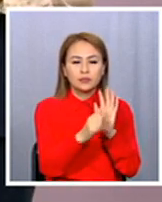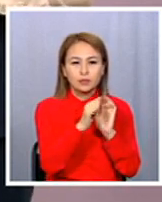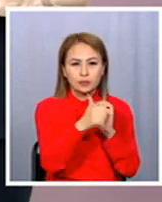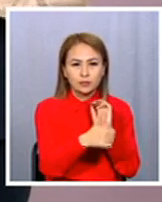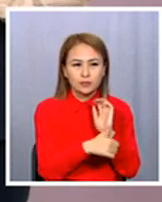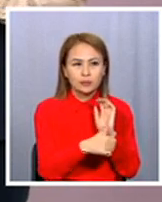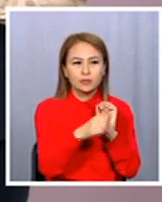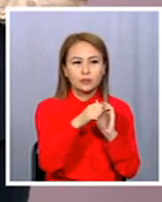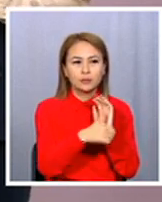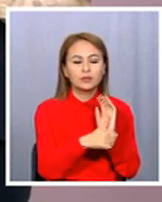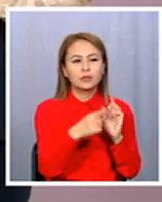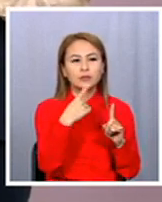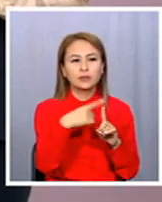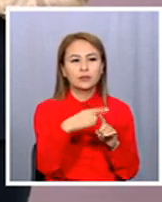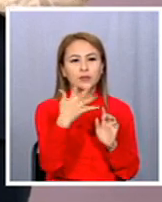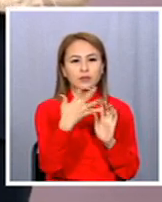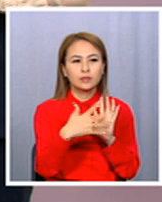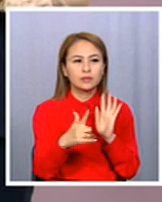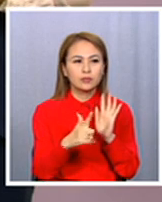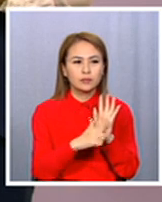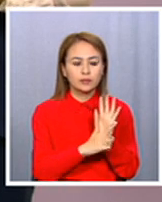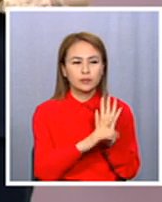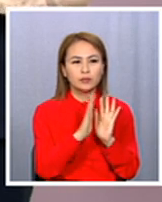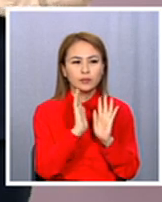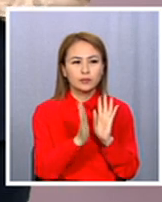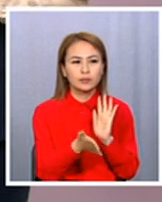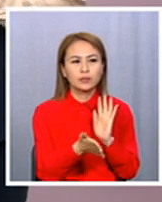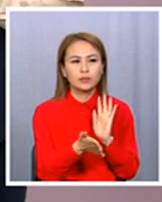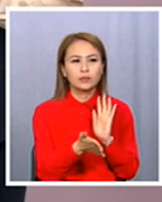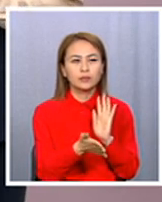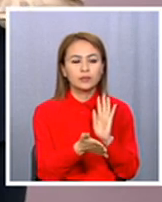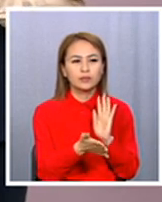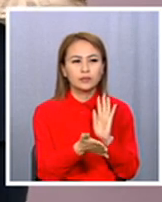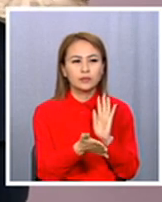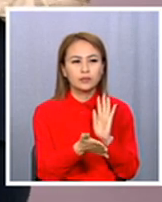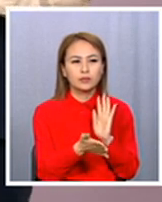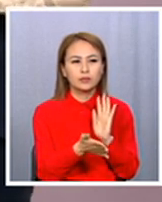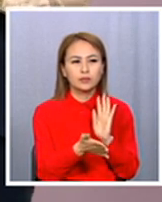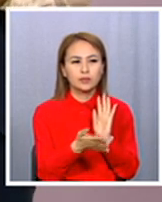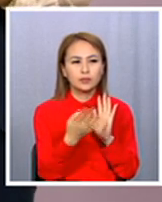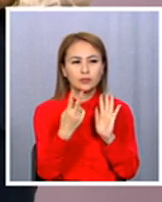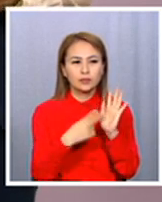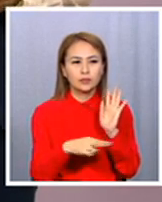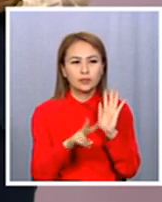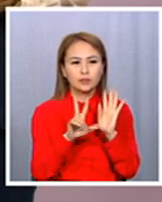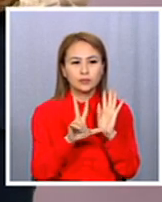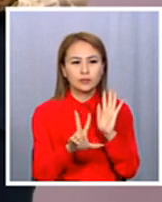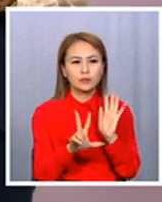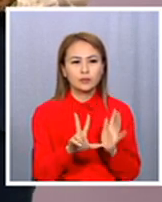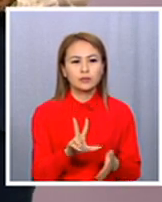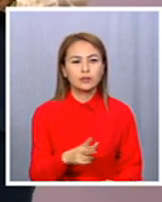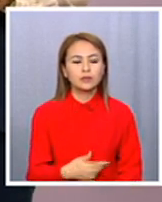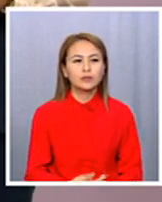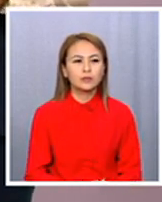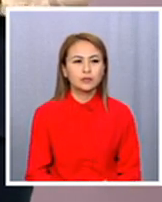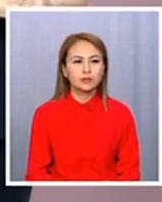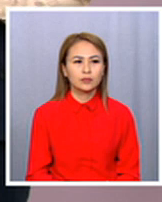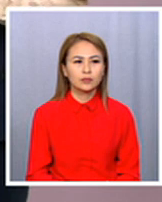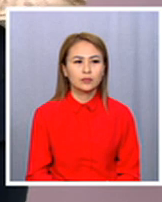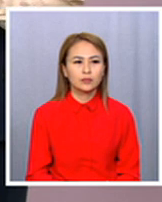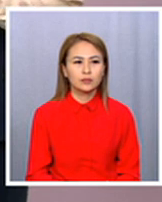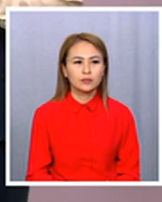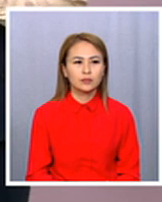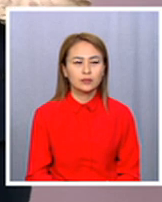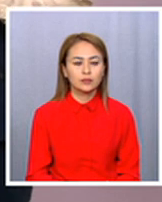тең. 16-ға 27 санын қосамыз. Мәні 73-ке тең.